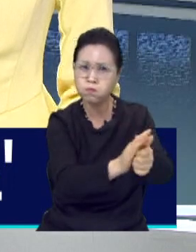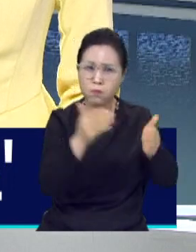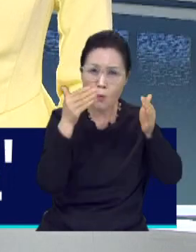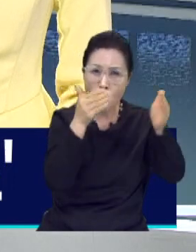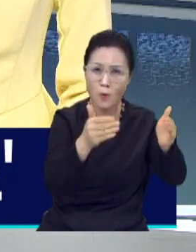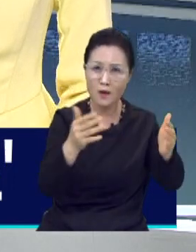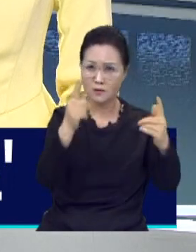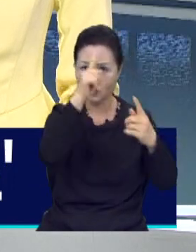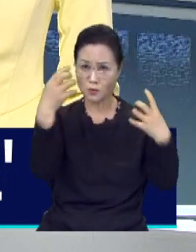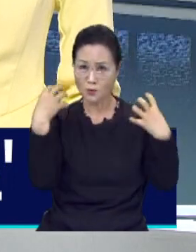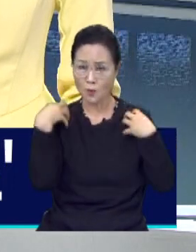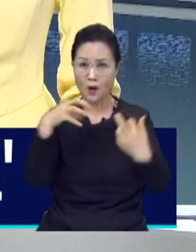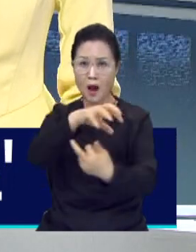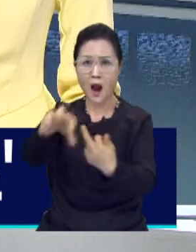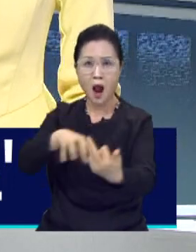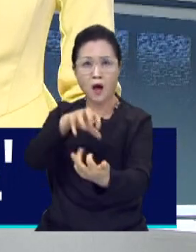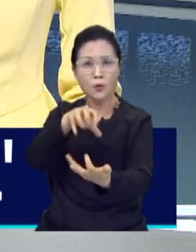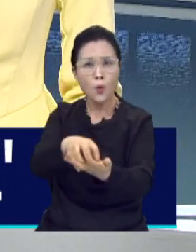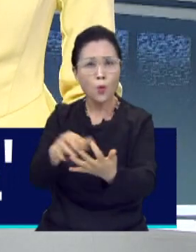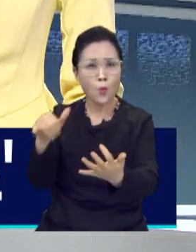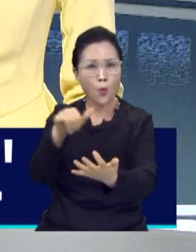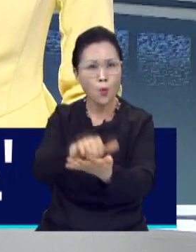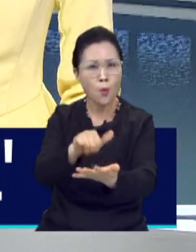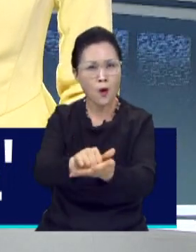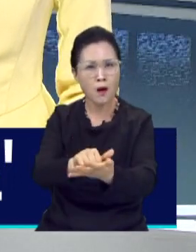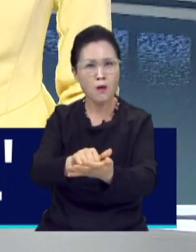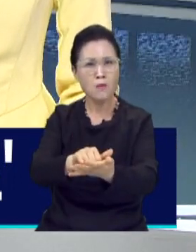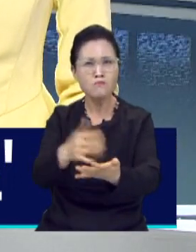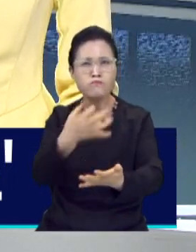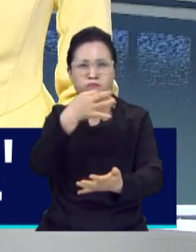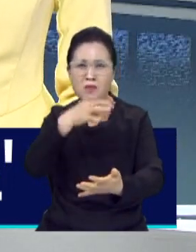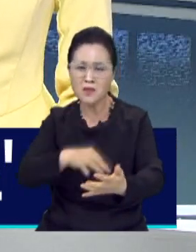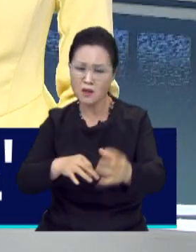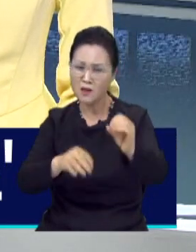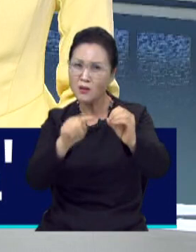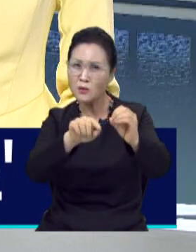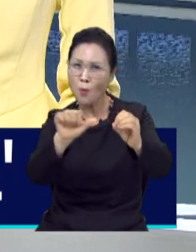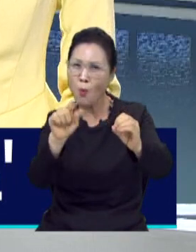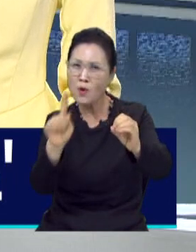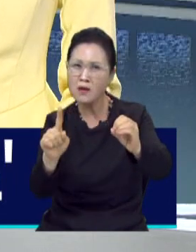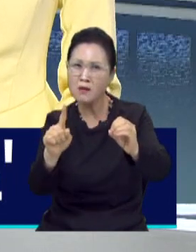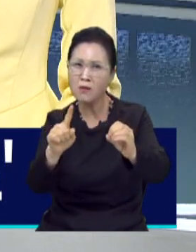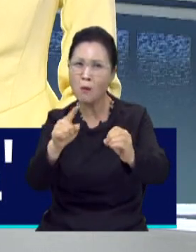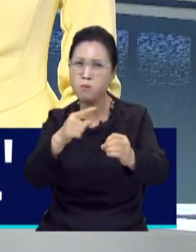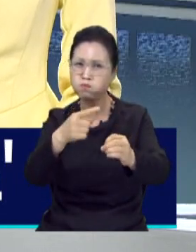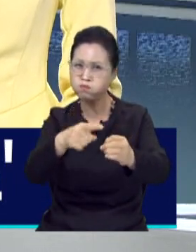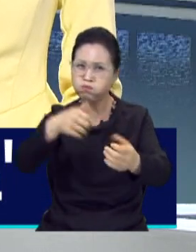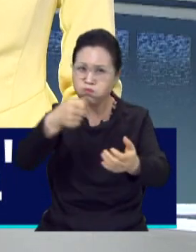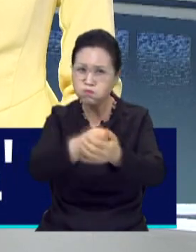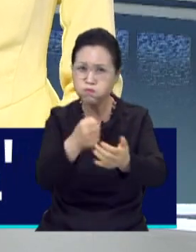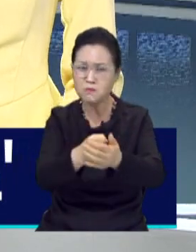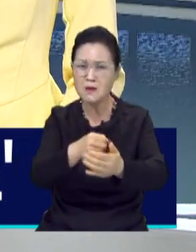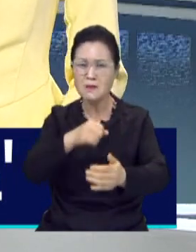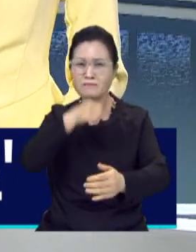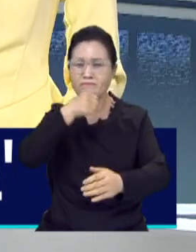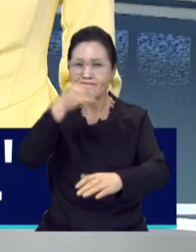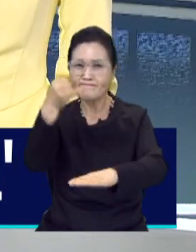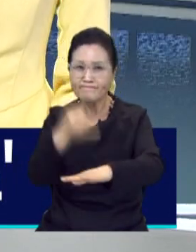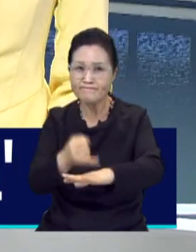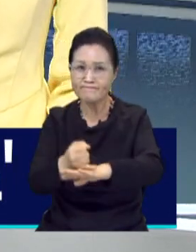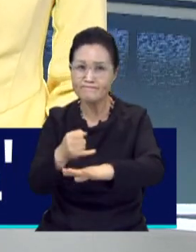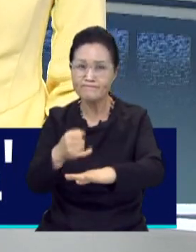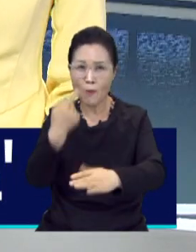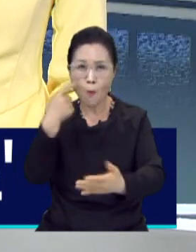BC, 즉 비용 대비 편익을 고작 0.5일로 판단해 사실상 최악의 성적표를 준 것으로 확인됐습니다. 네,